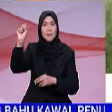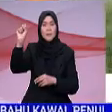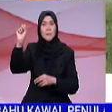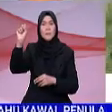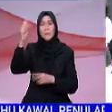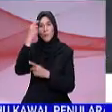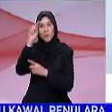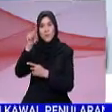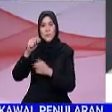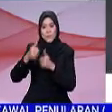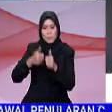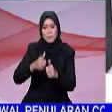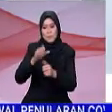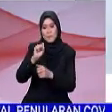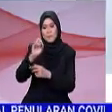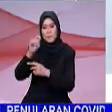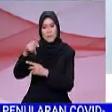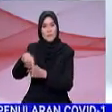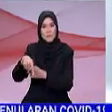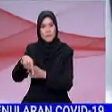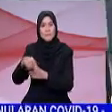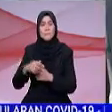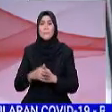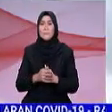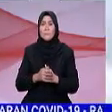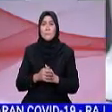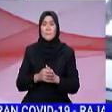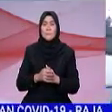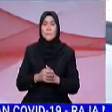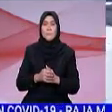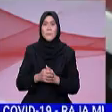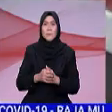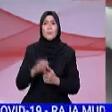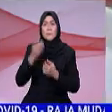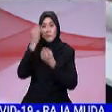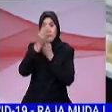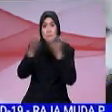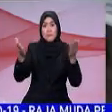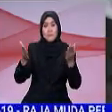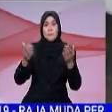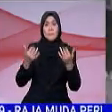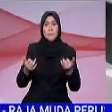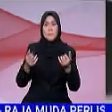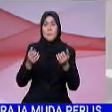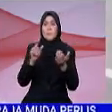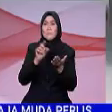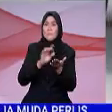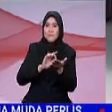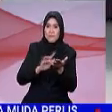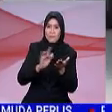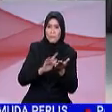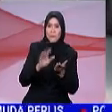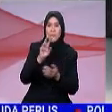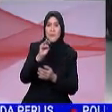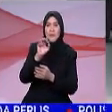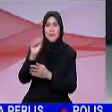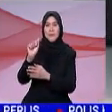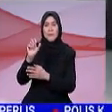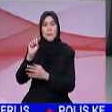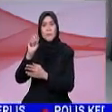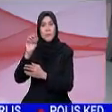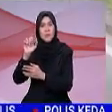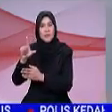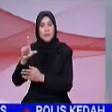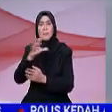khususnya mematuhi prosedur operasi standard. Dan seperti yang telah pun diwar-warkan menerusi media sosial Majlis Keselamatan